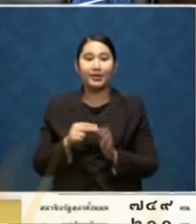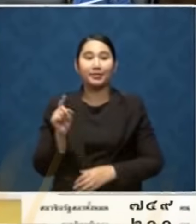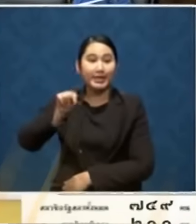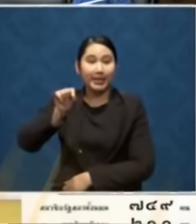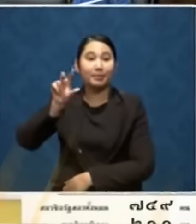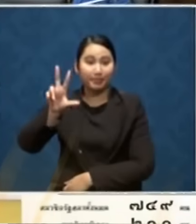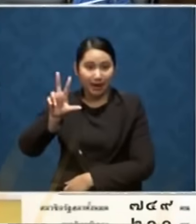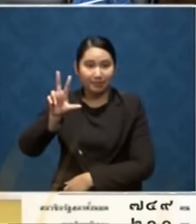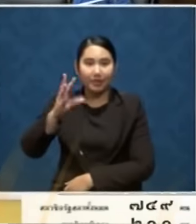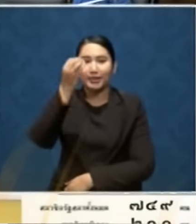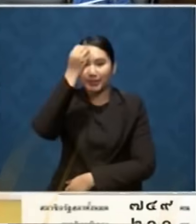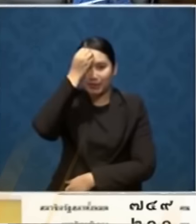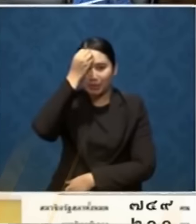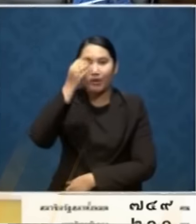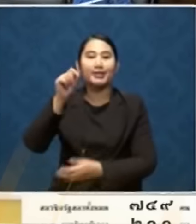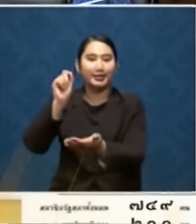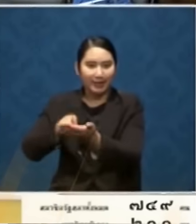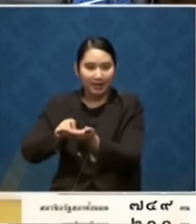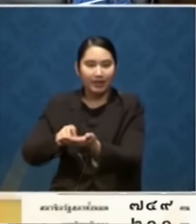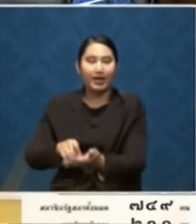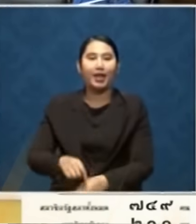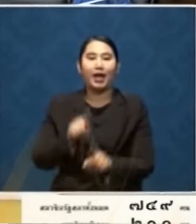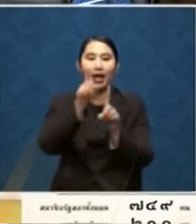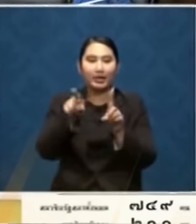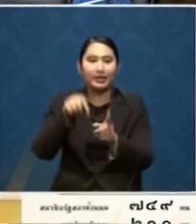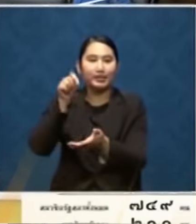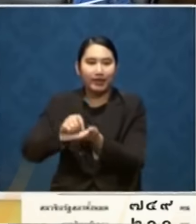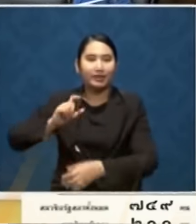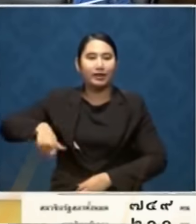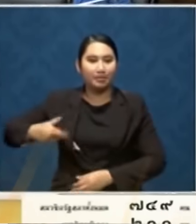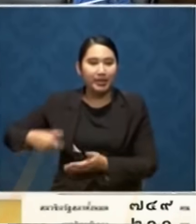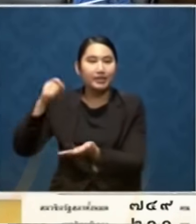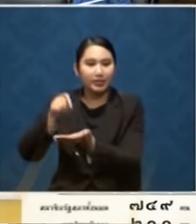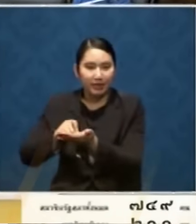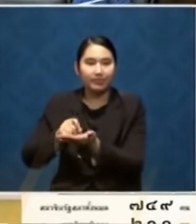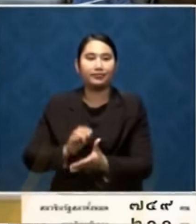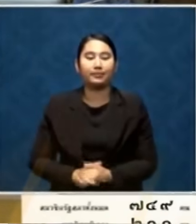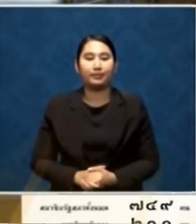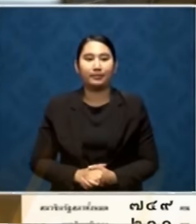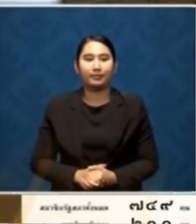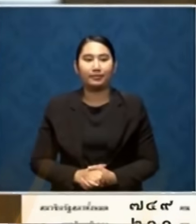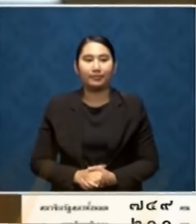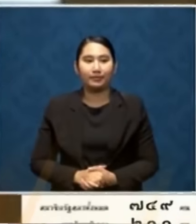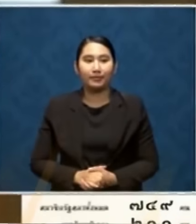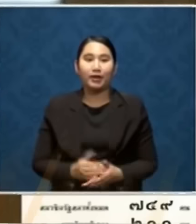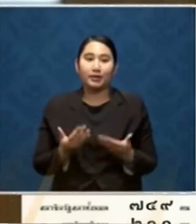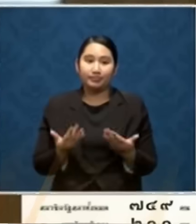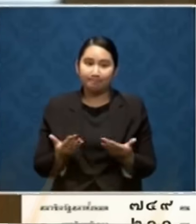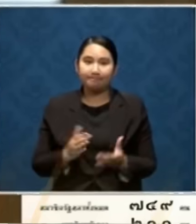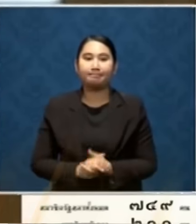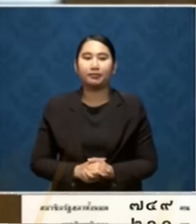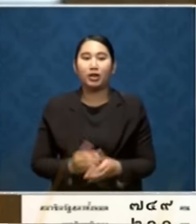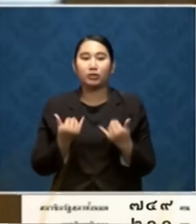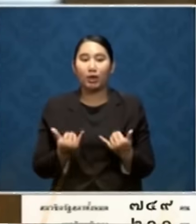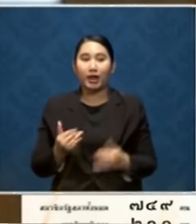มีอยู่ 120ญี่ปุ่นครับอังกฤษครับกัมพูชาครับสวีเดนครับเดนมาร์กครับเพราะฉะนั้นตรงนี้เนี่ยถ้า